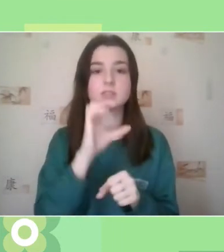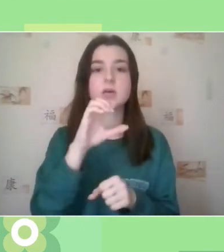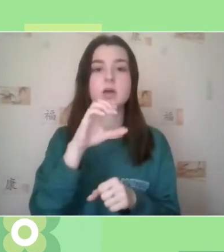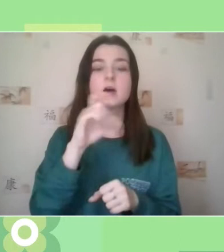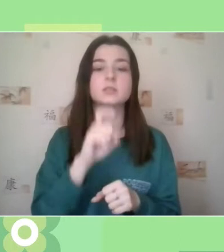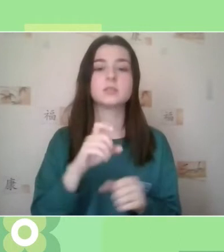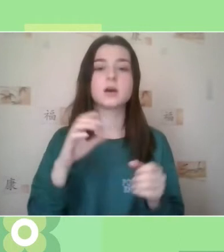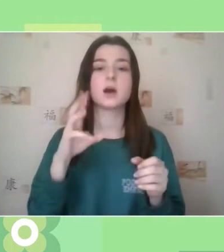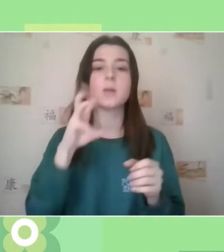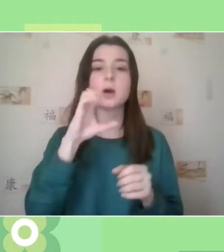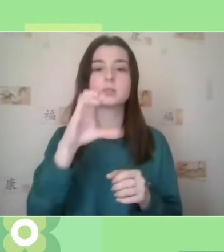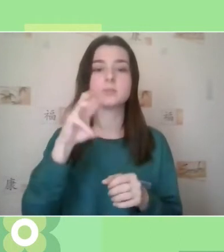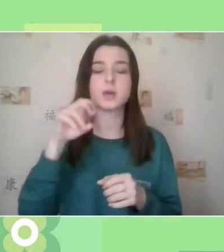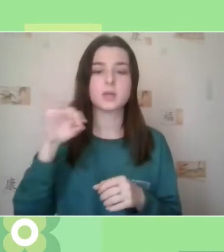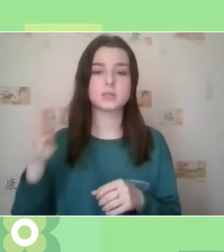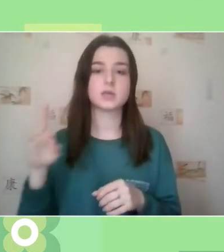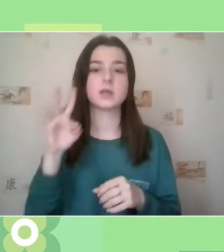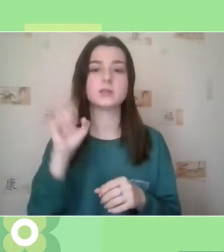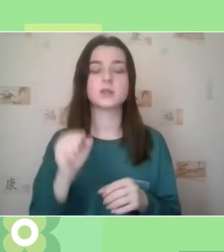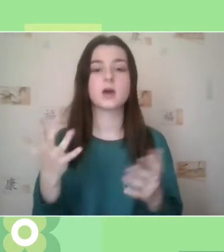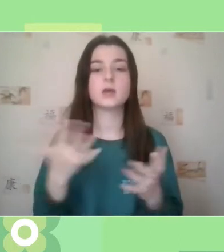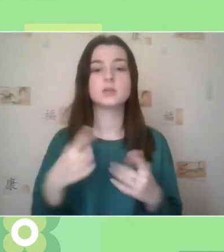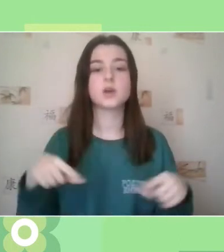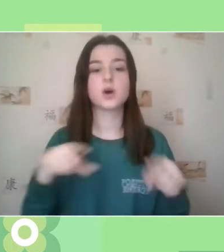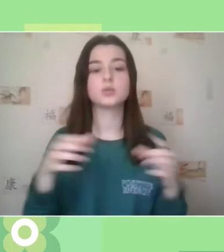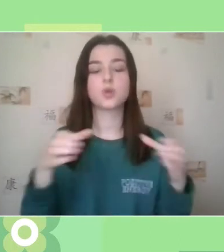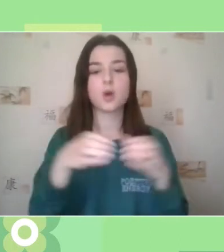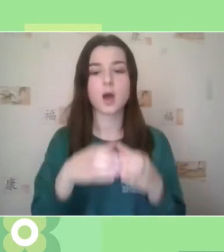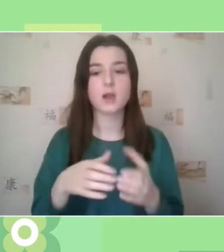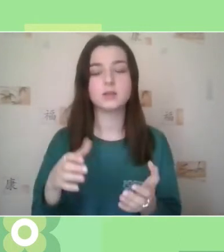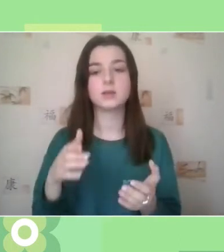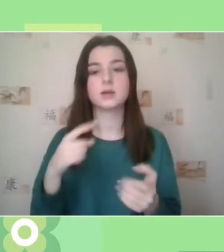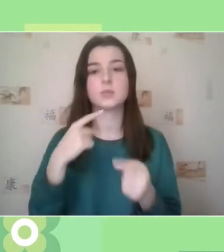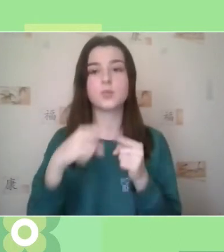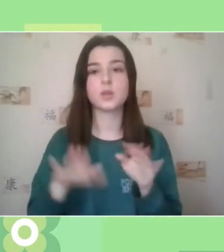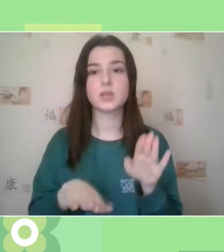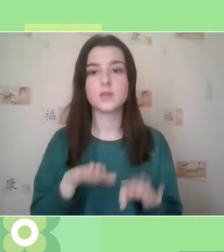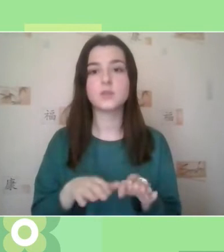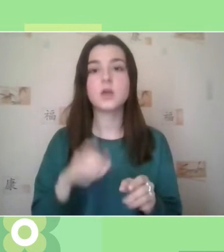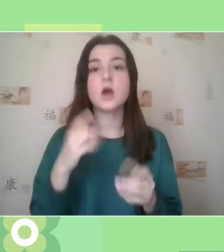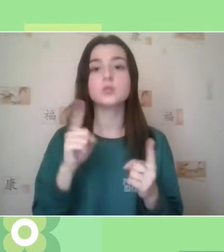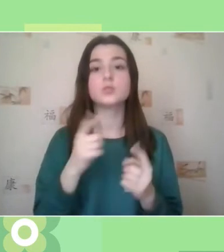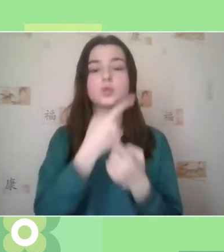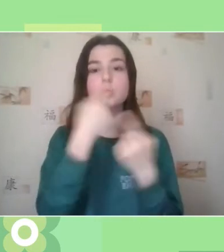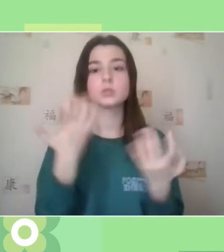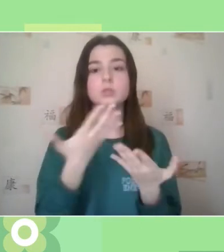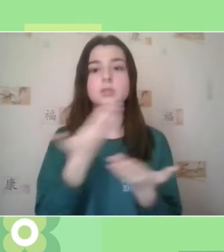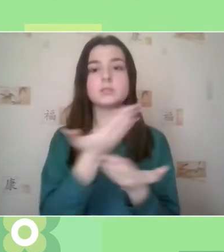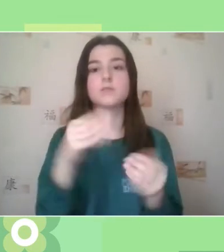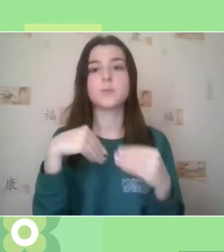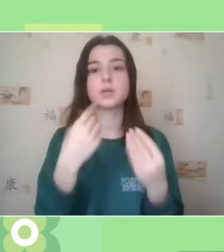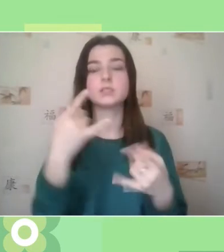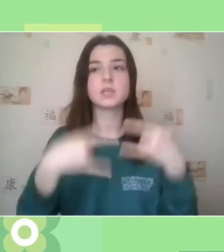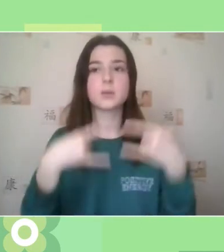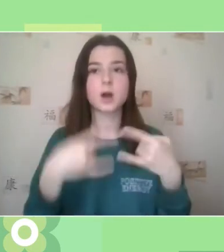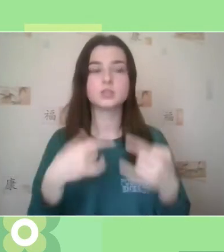на локальному, на національному рівнях, дуже-дуже важливо. Тому що розголос, який дасть вам медіа, традиційне, там